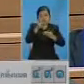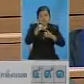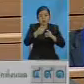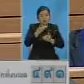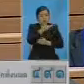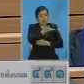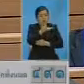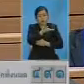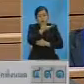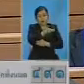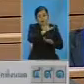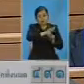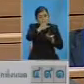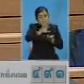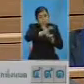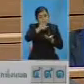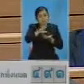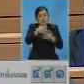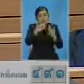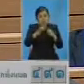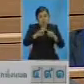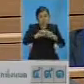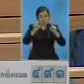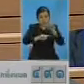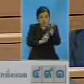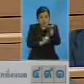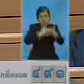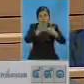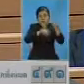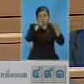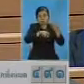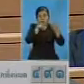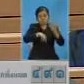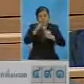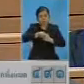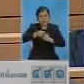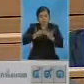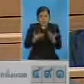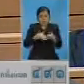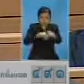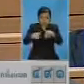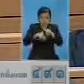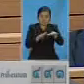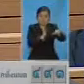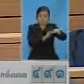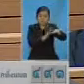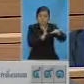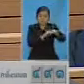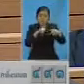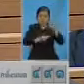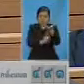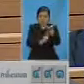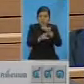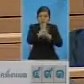าแล้วราคายางพาราก็ลงแล้วลงอีกวันนี้ประชาชนเขาทวงถามกับ120บาท